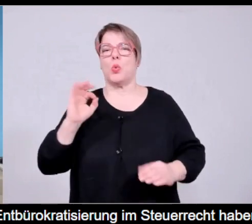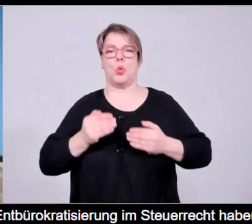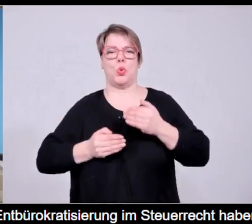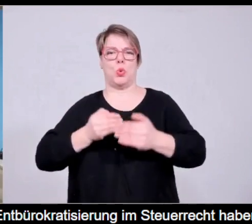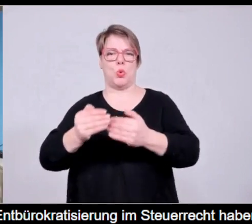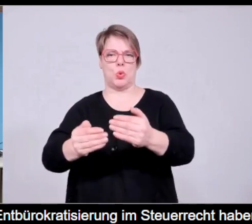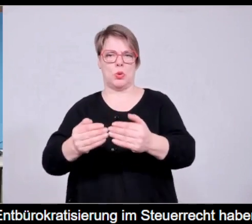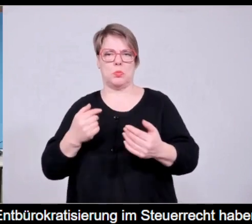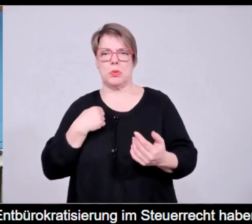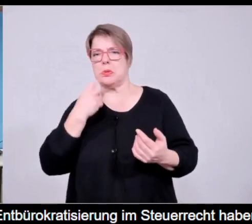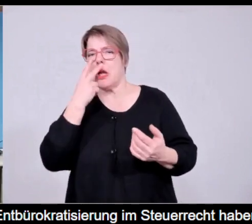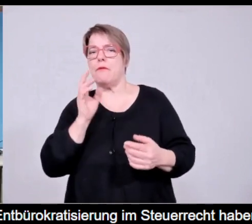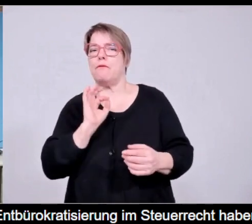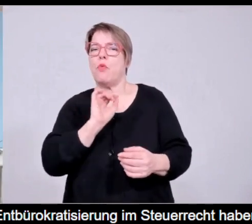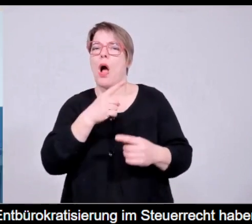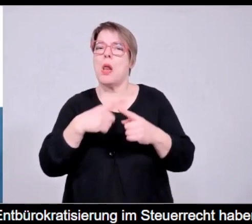Vielen